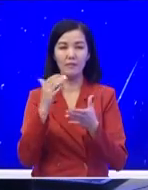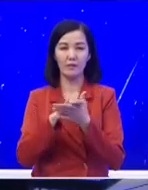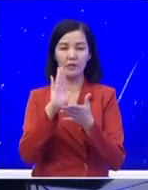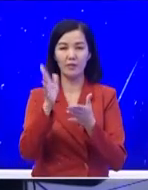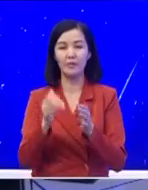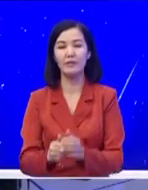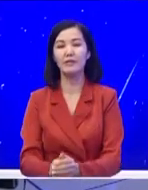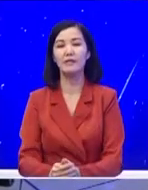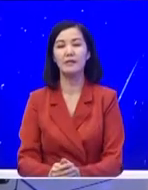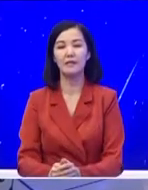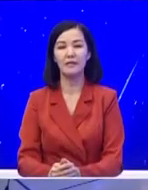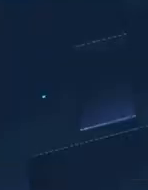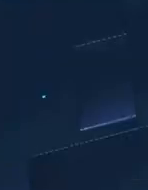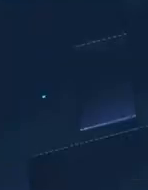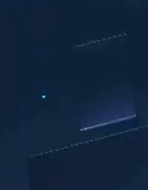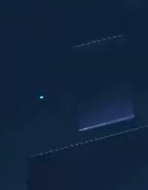о самом важном.